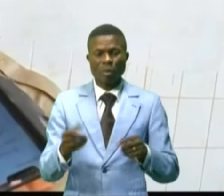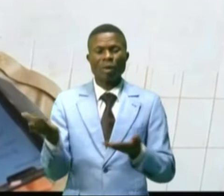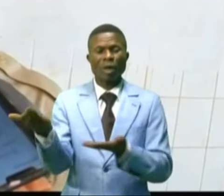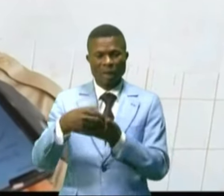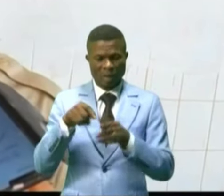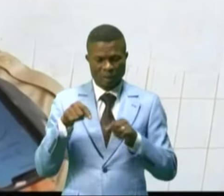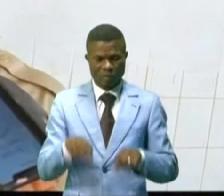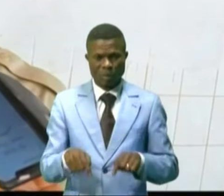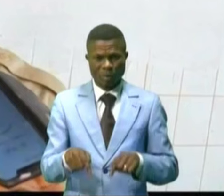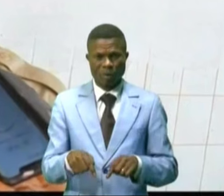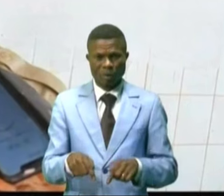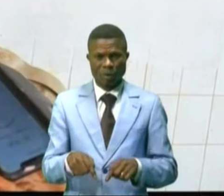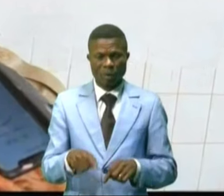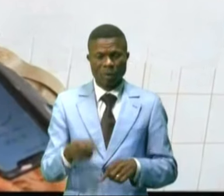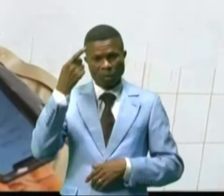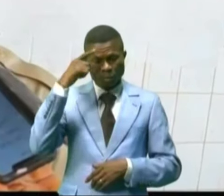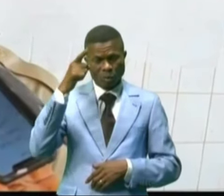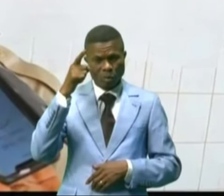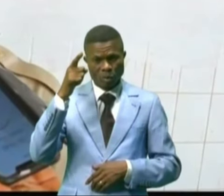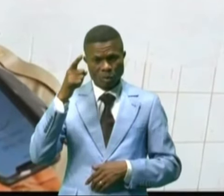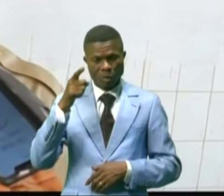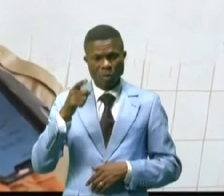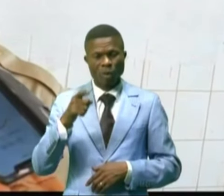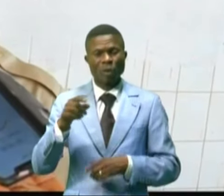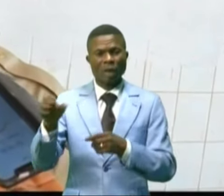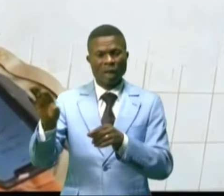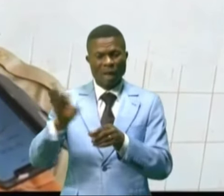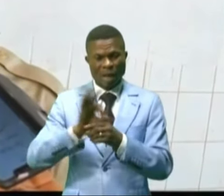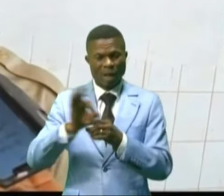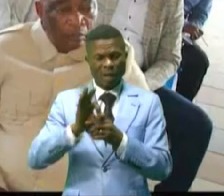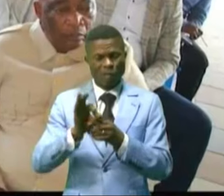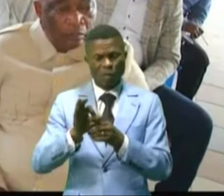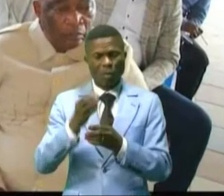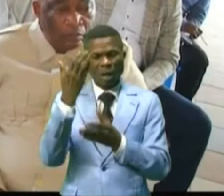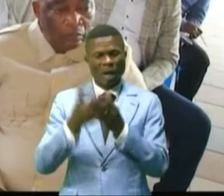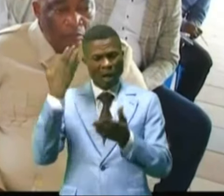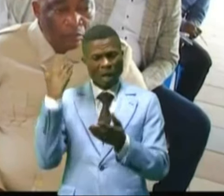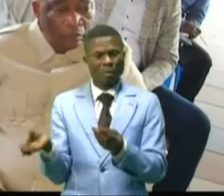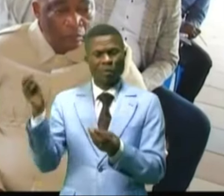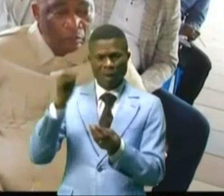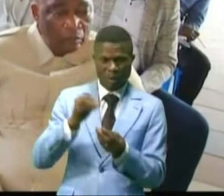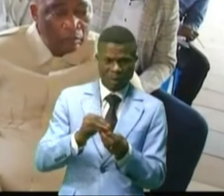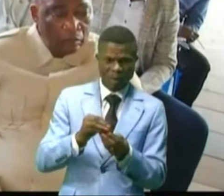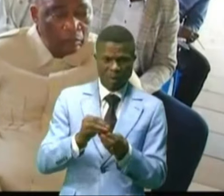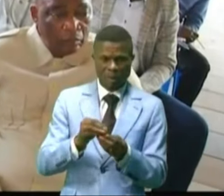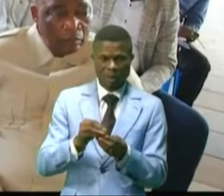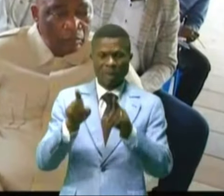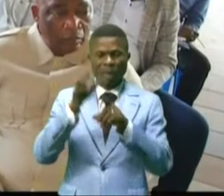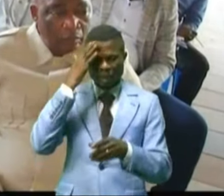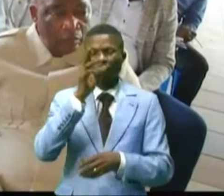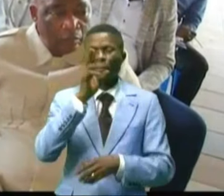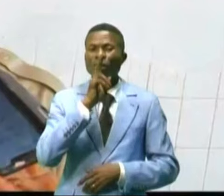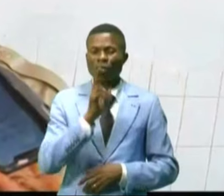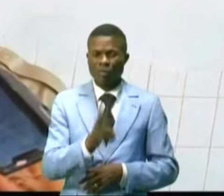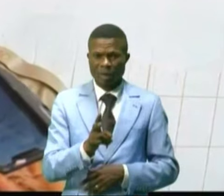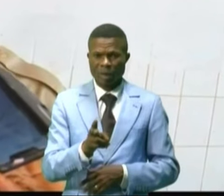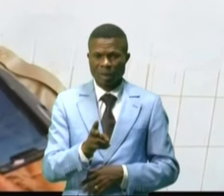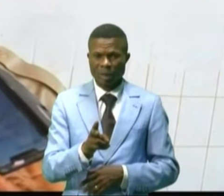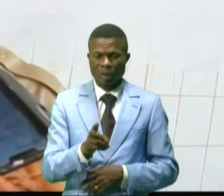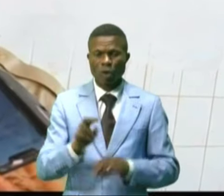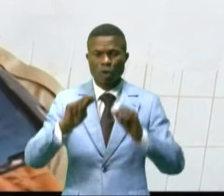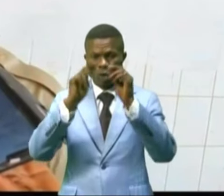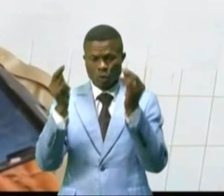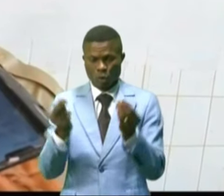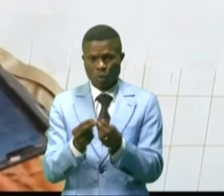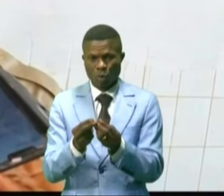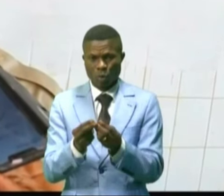maintenant et pour procéder à une collecte complémentaire, mais aussi nous assurer que les parties